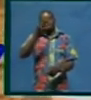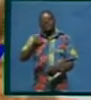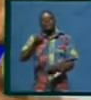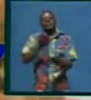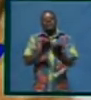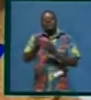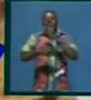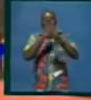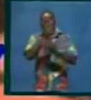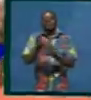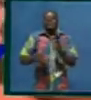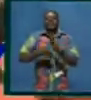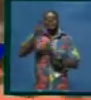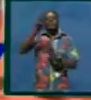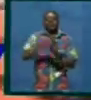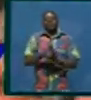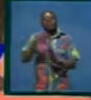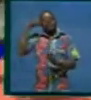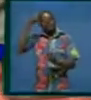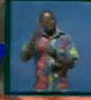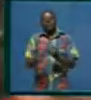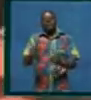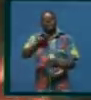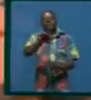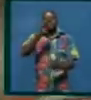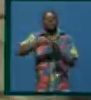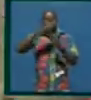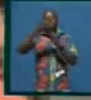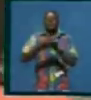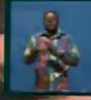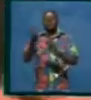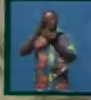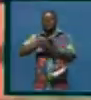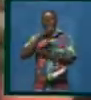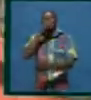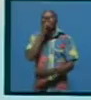Développement, qui entend suivre ces jeunes afin de tirer un bilan de ce retour à sa vieille formule.